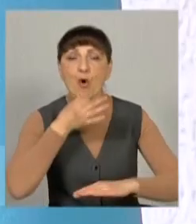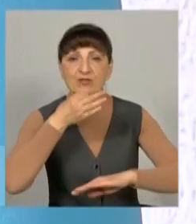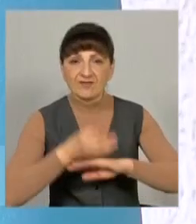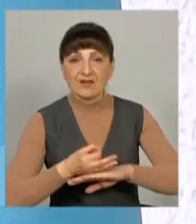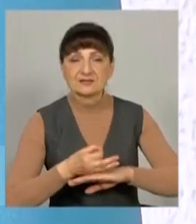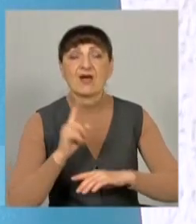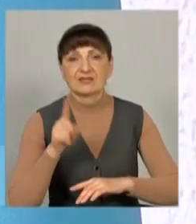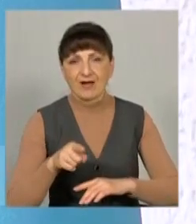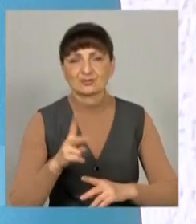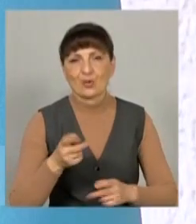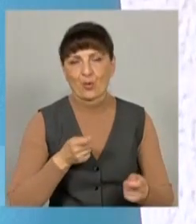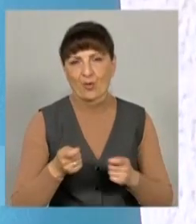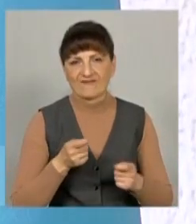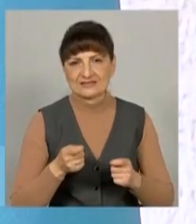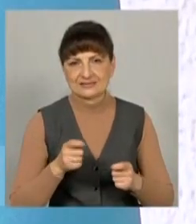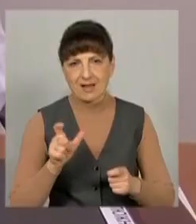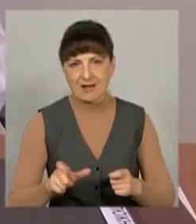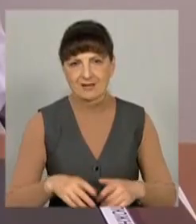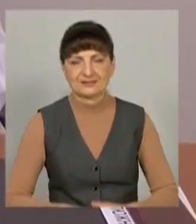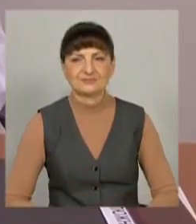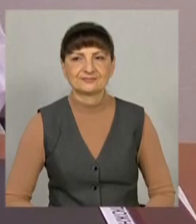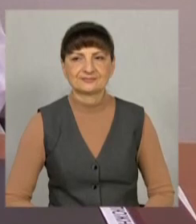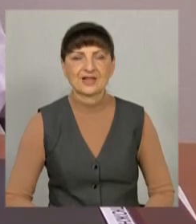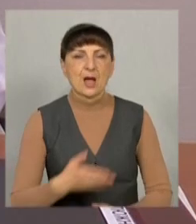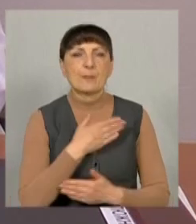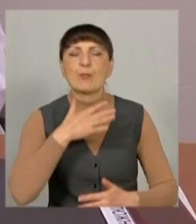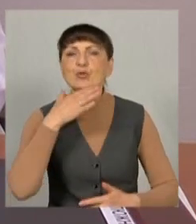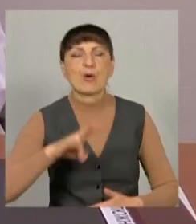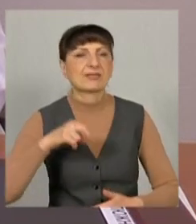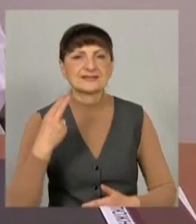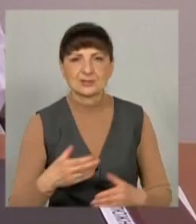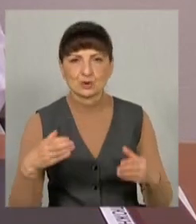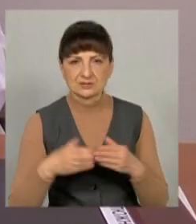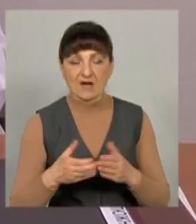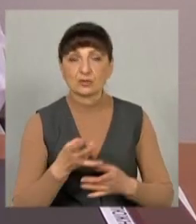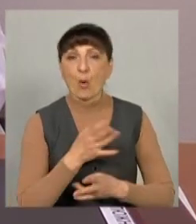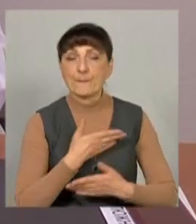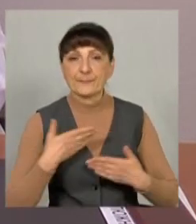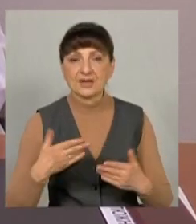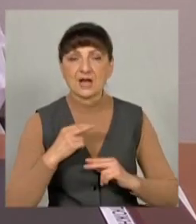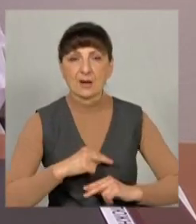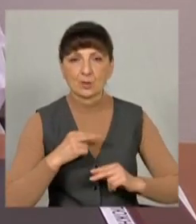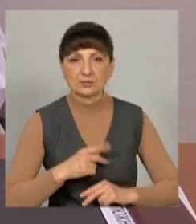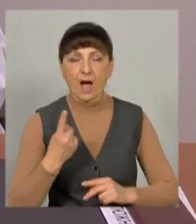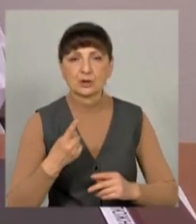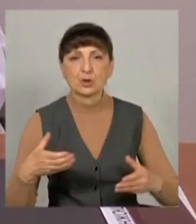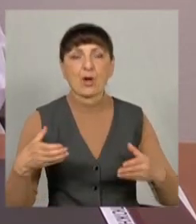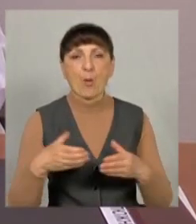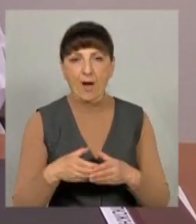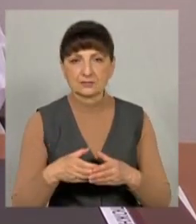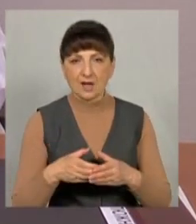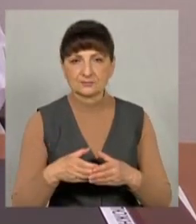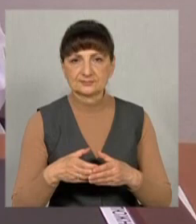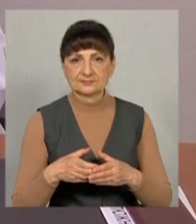вопросе ложится на плечи руководителя. Мы многонациональный состав, но мы работаем одной сплоченной